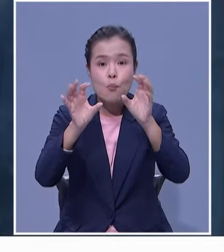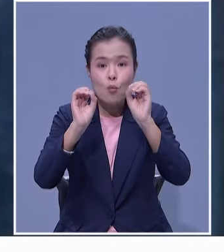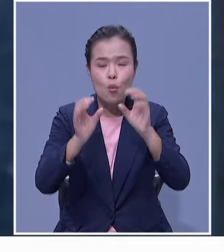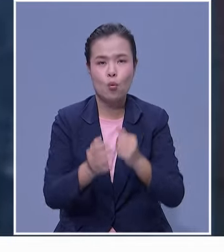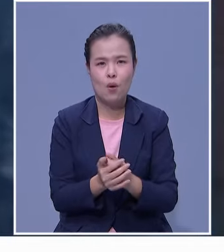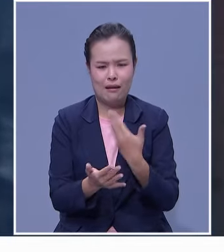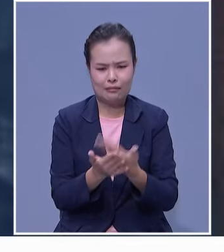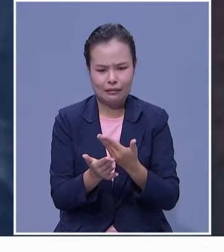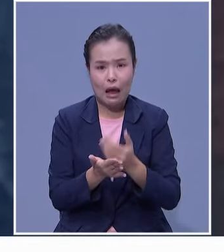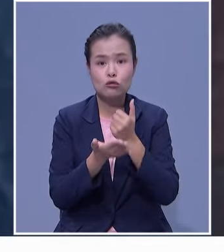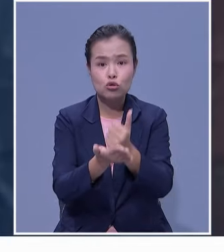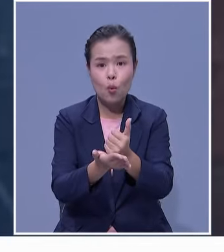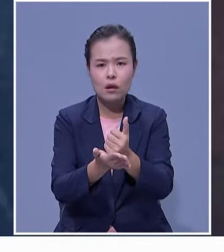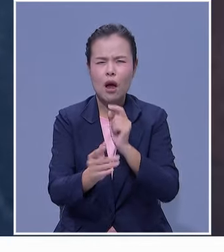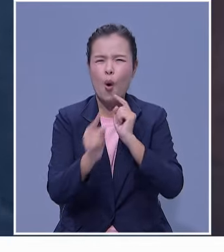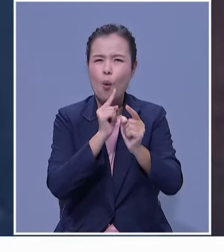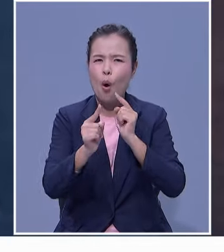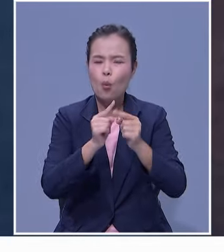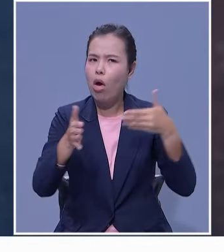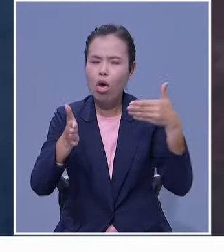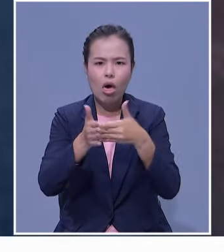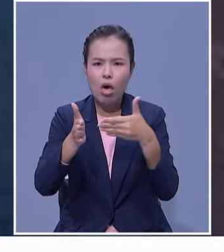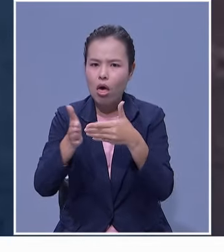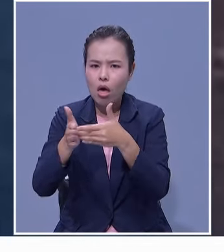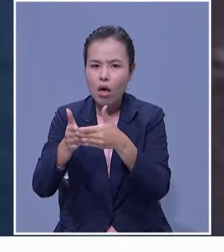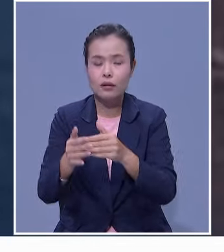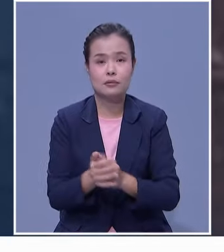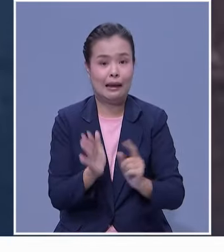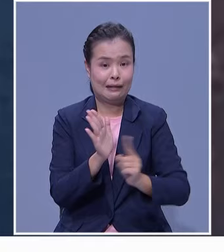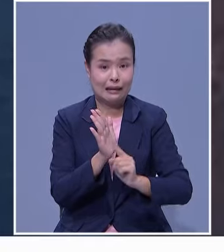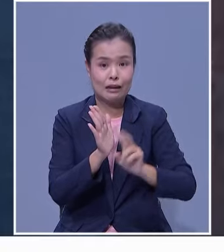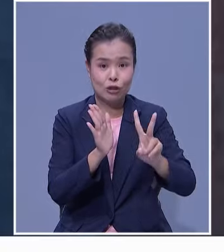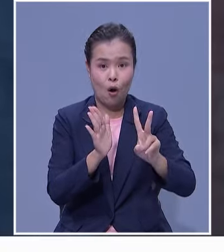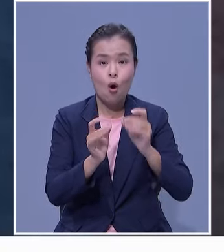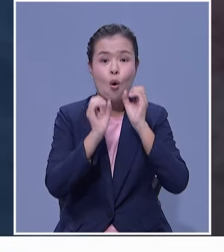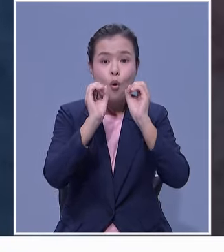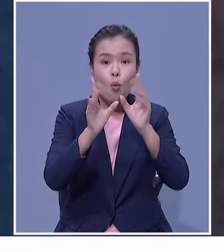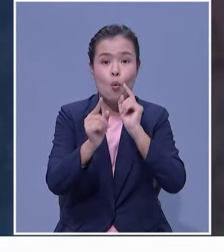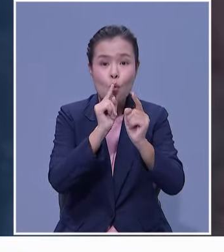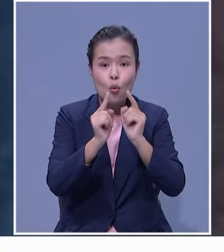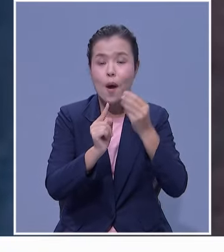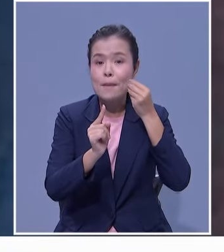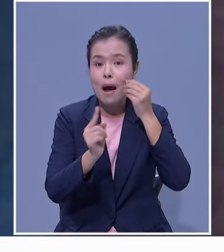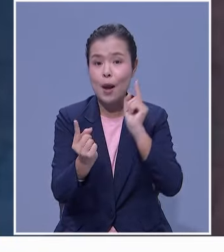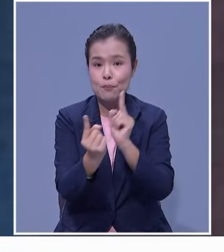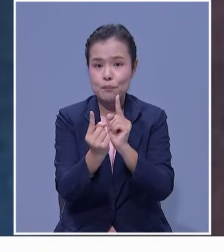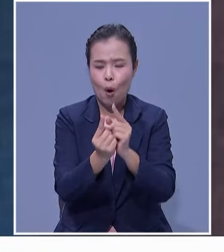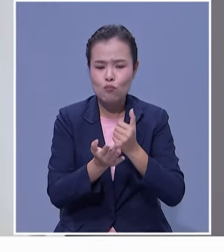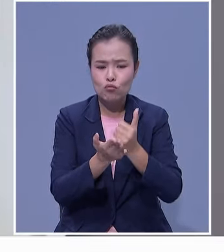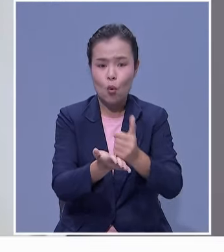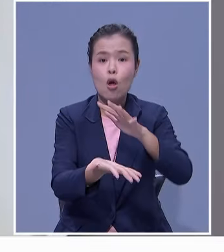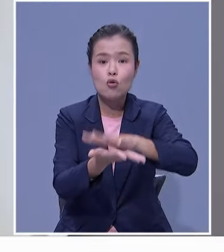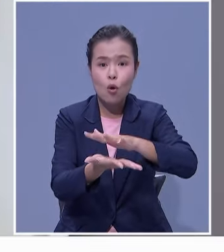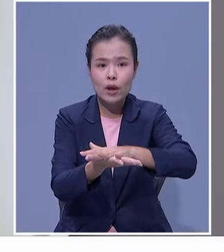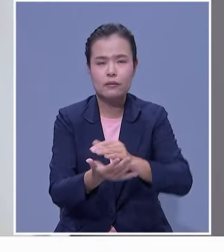เรื่องการเยียวยาแต่การพูดคุยไม่เป็นผลต่อมาครั้งที่2คณะครูมาเจรจาที่บ้านเพื่อให้ช่วยเหลือโรงเรีย